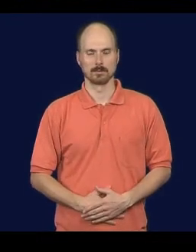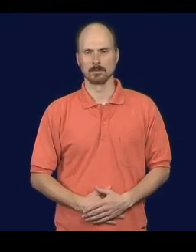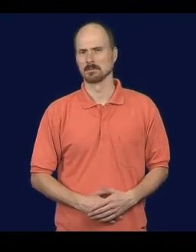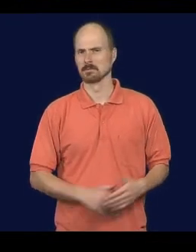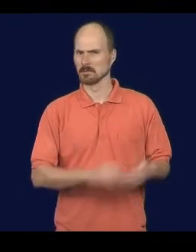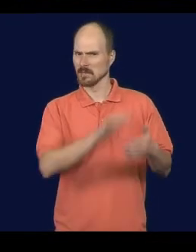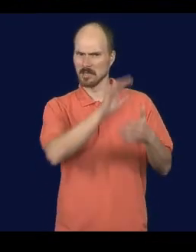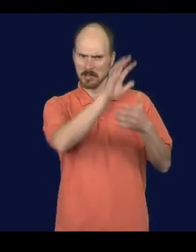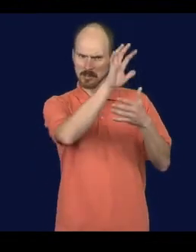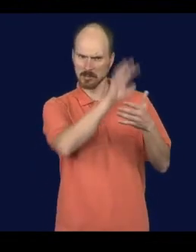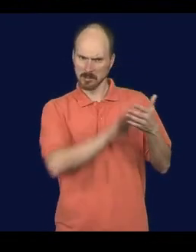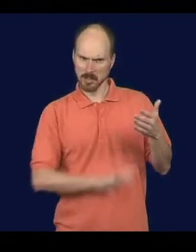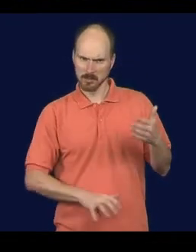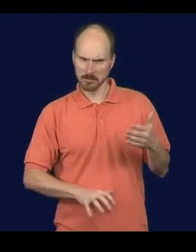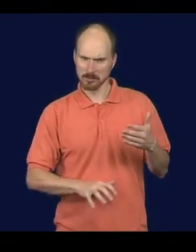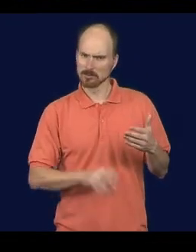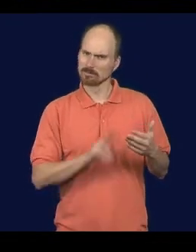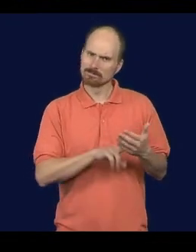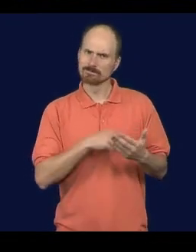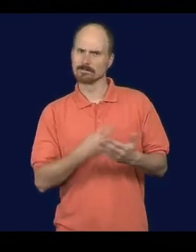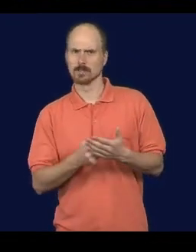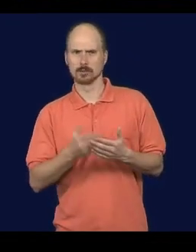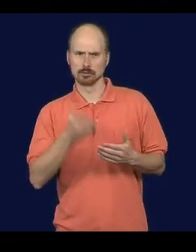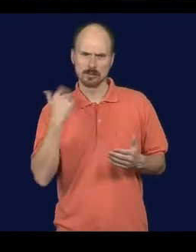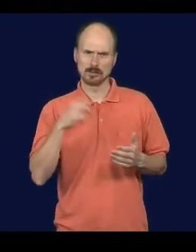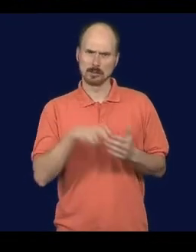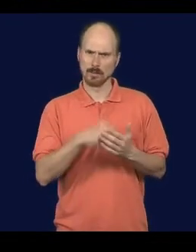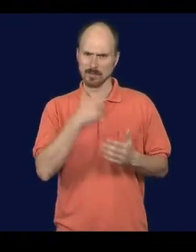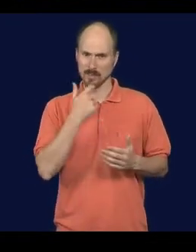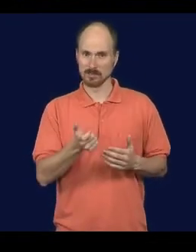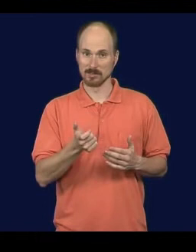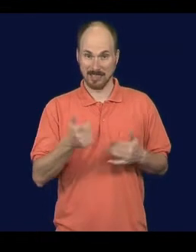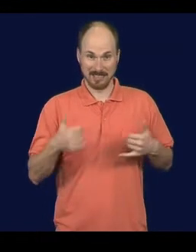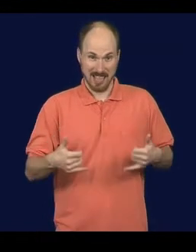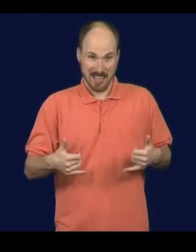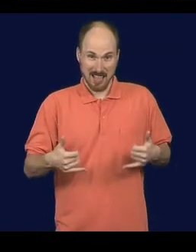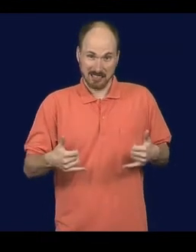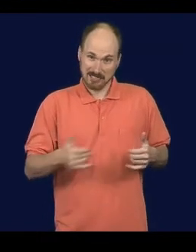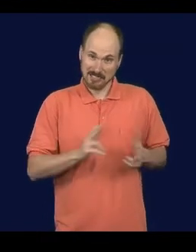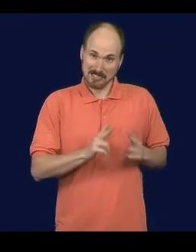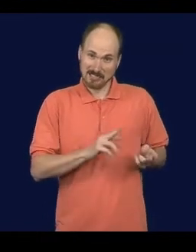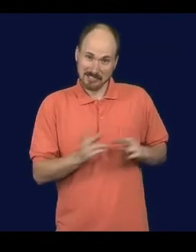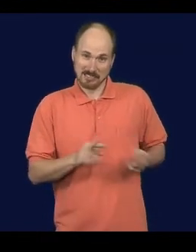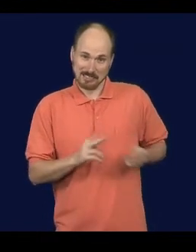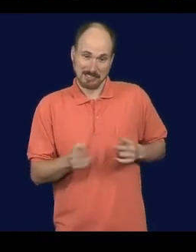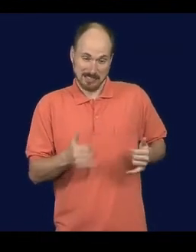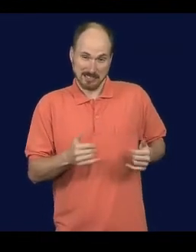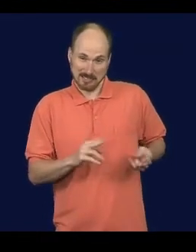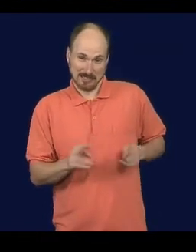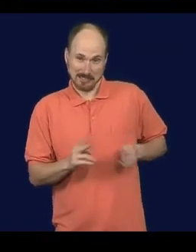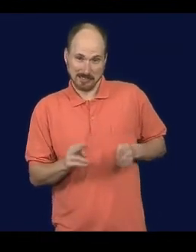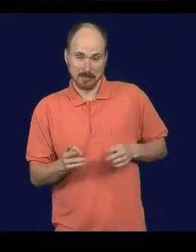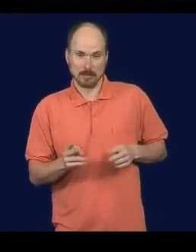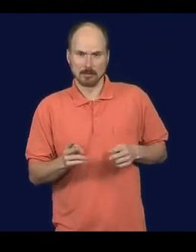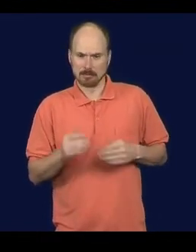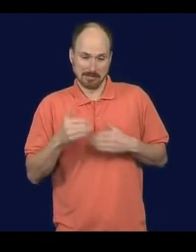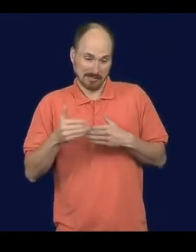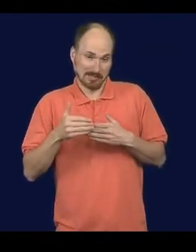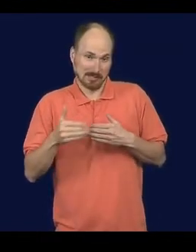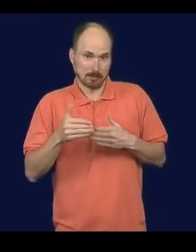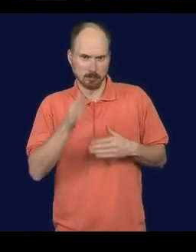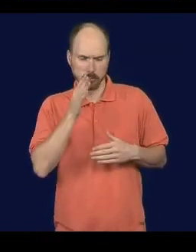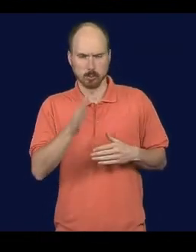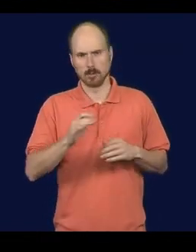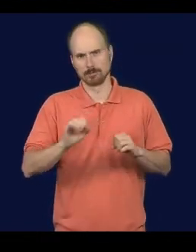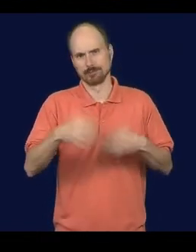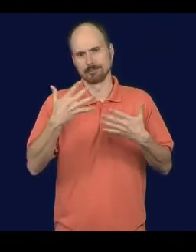chvíli existují pro Android dva hlasy. Jeden vytváří společnost Svox, který